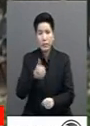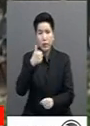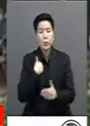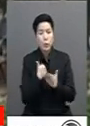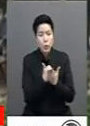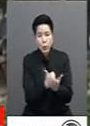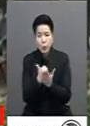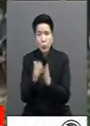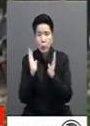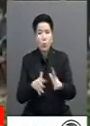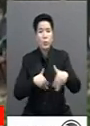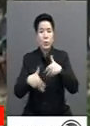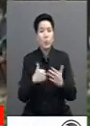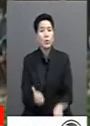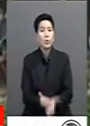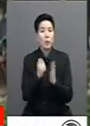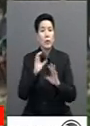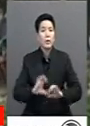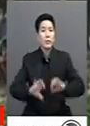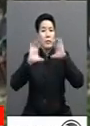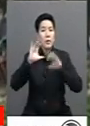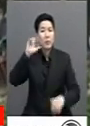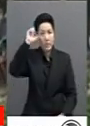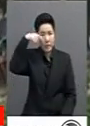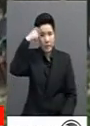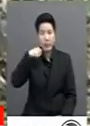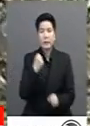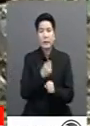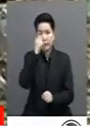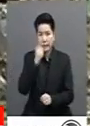ชาชนและมิตรที่ดีของรัฐบาลเมียนมาที่มีความปรารถนาดีอย่างแท้จริงต่อประเทศด้วยค่ะ